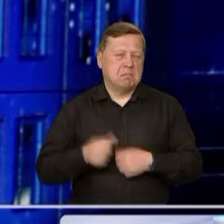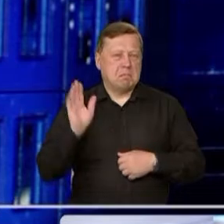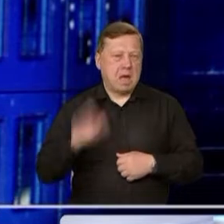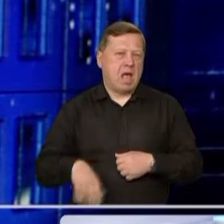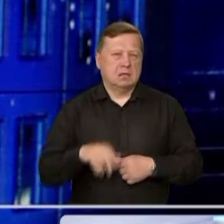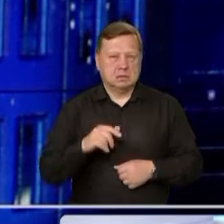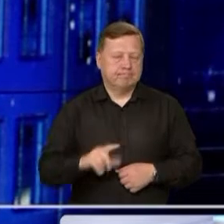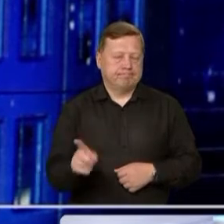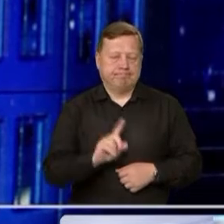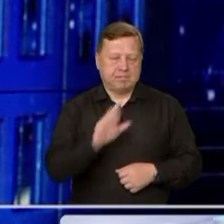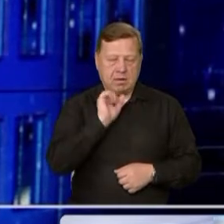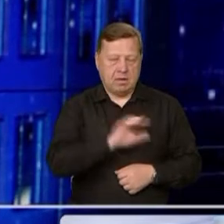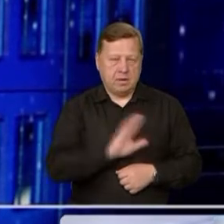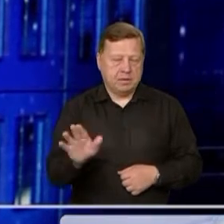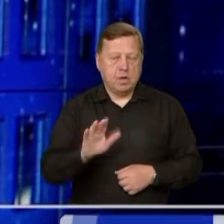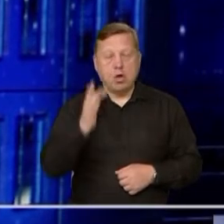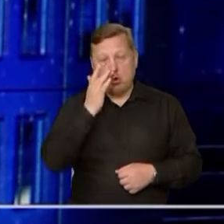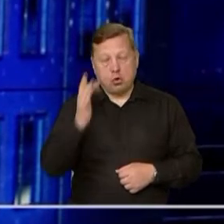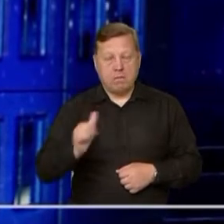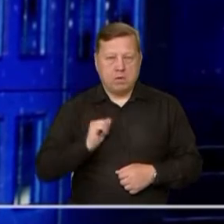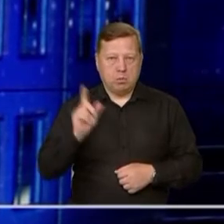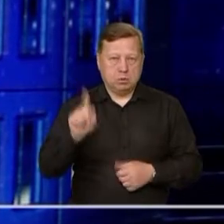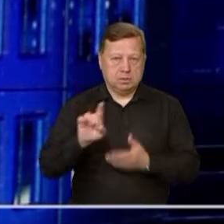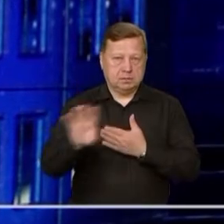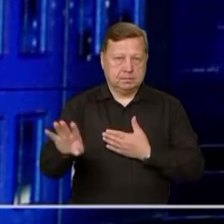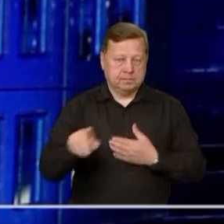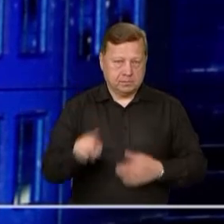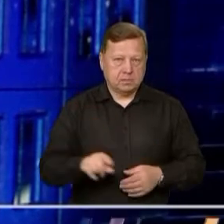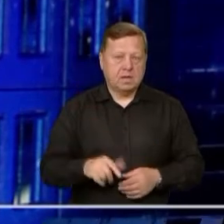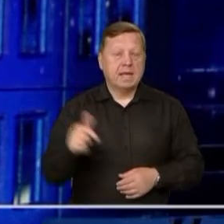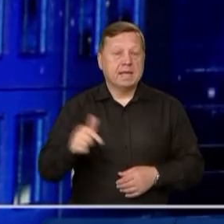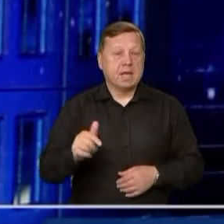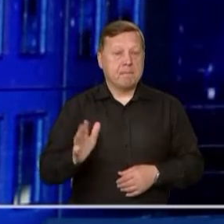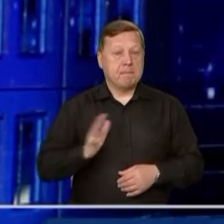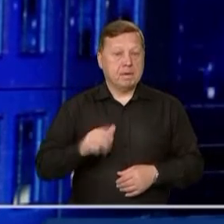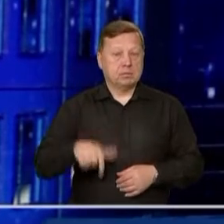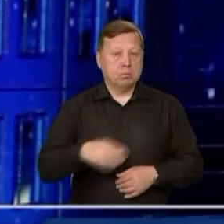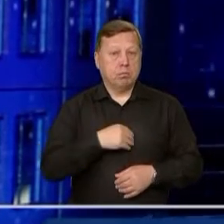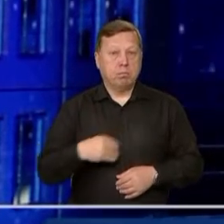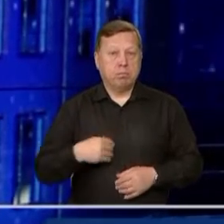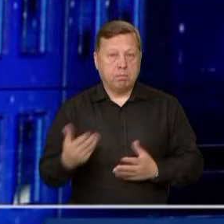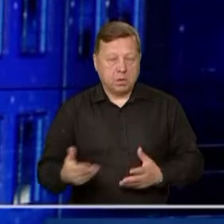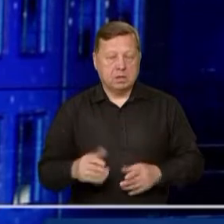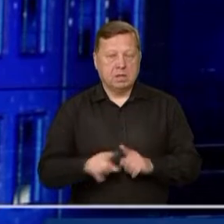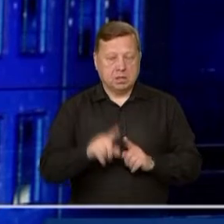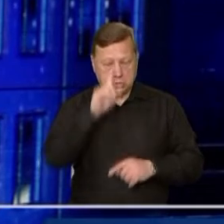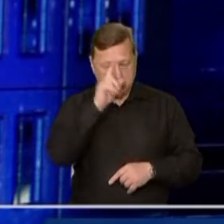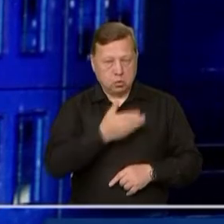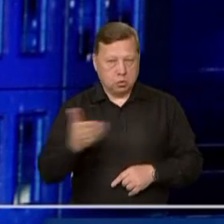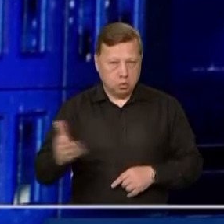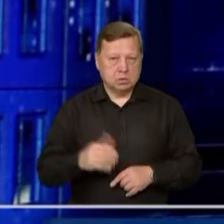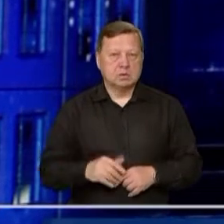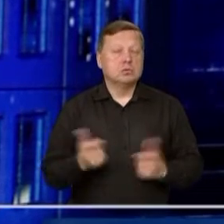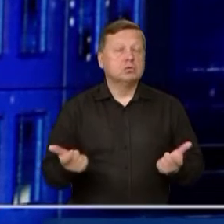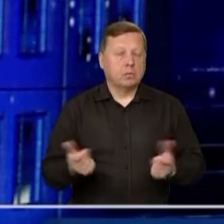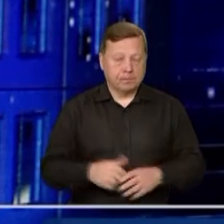nie zostaną wyparte z Ukrainy, w naszym interesie, w interesie naszego bezpieczeństwa, bezpieczeństwa naszego społeczeństwa, Polek i